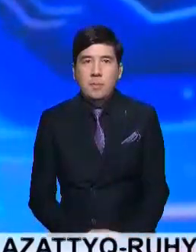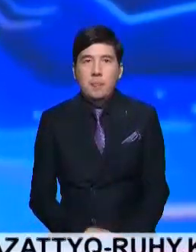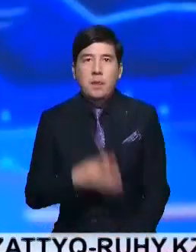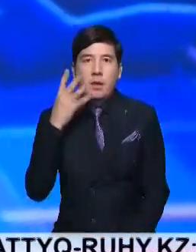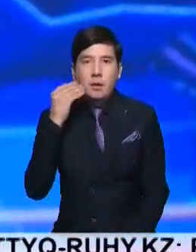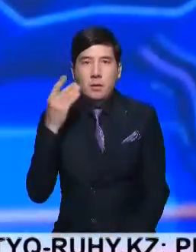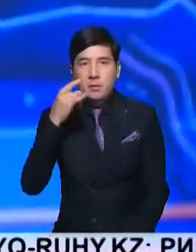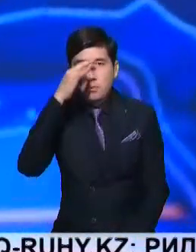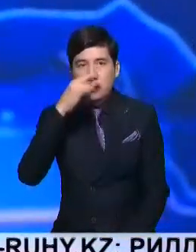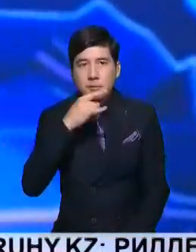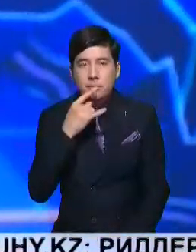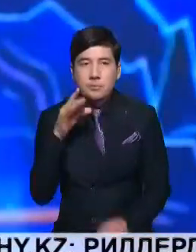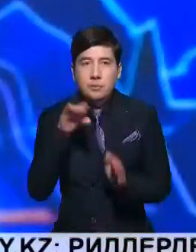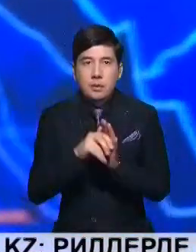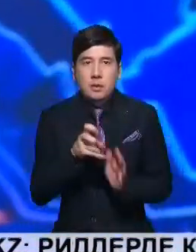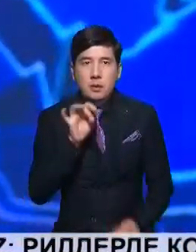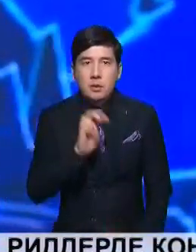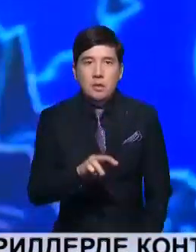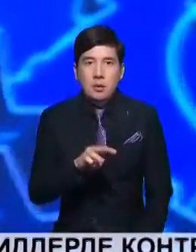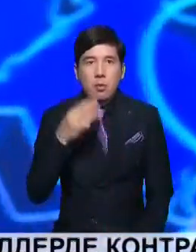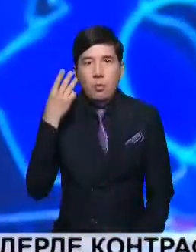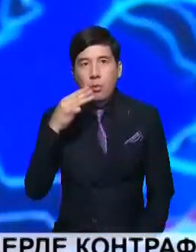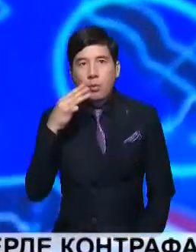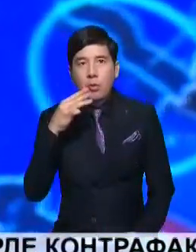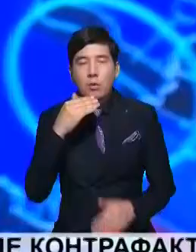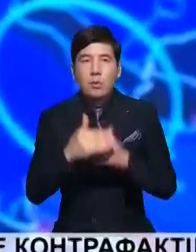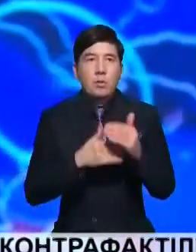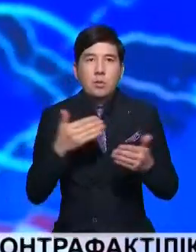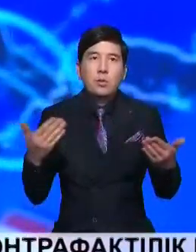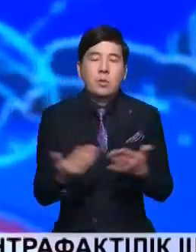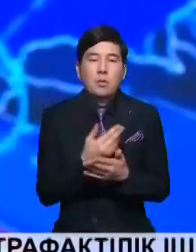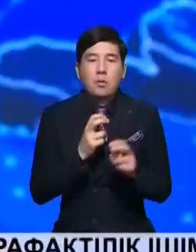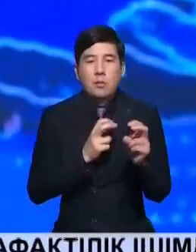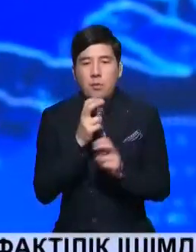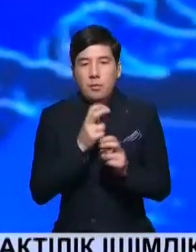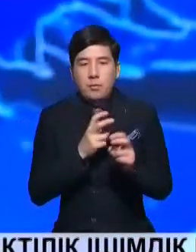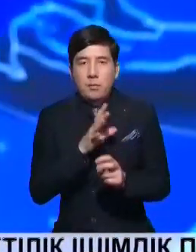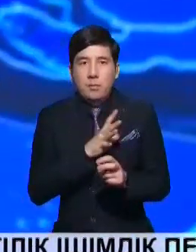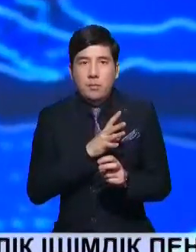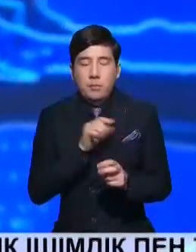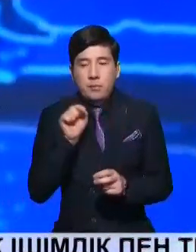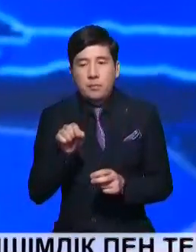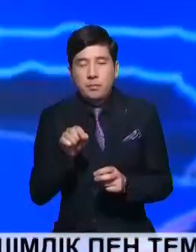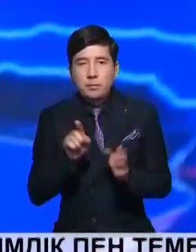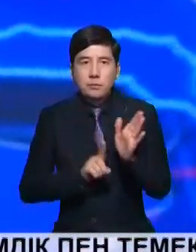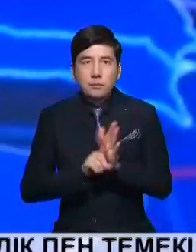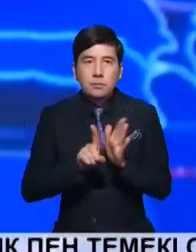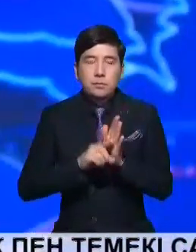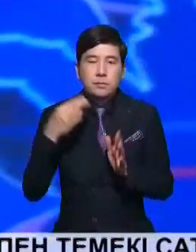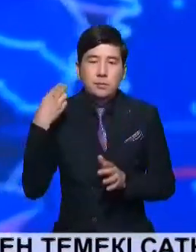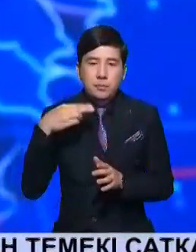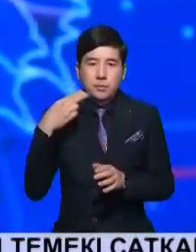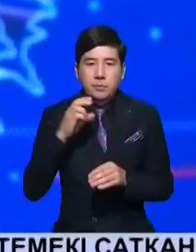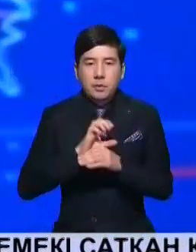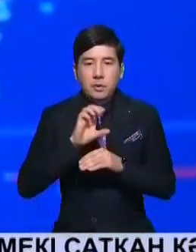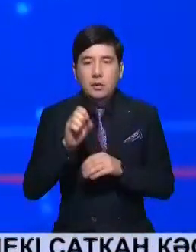Алматыда қазақ тілі интеграцияланған мультимедиялық жүйелер шығаратын жаңа зауыт ашылды. Жаңа өндірісті іске қосу туралы мемлекет басшысы жолдауда